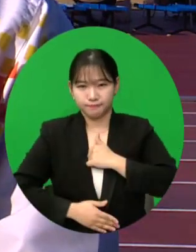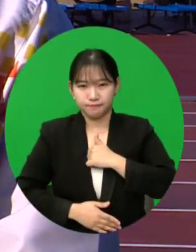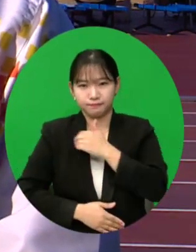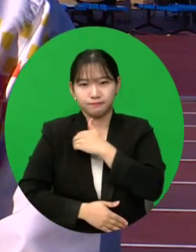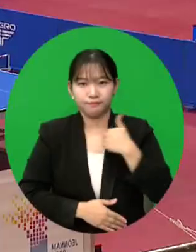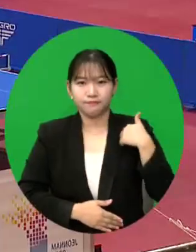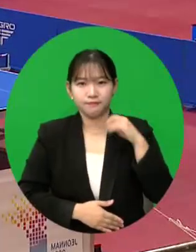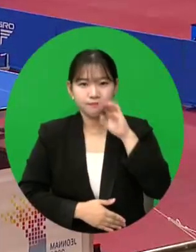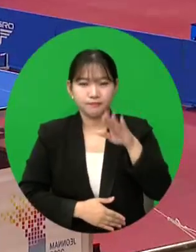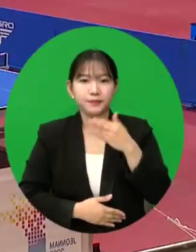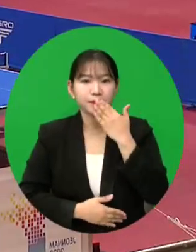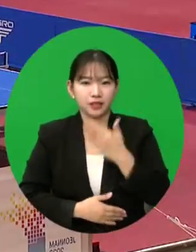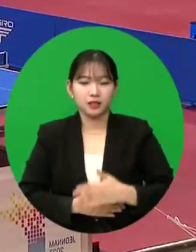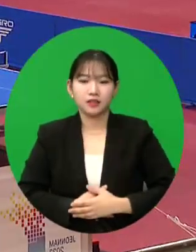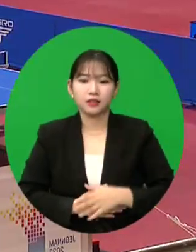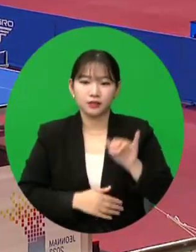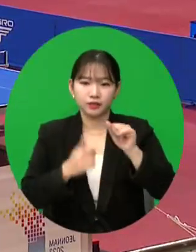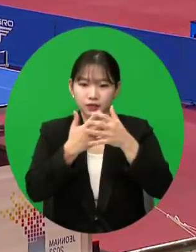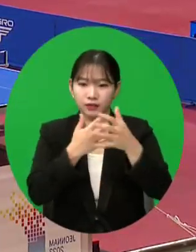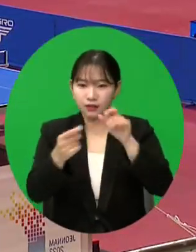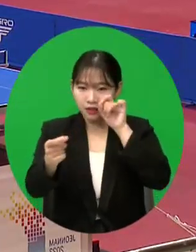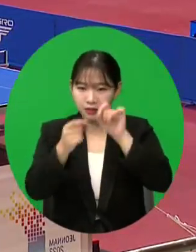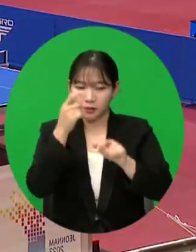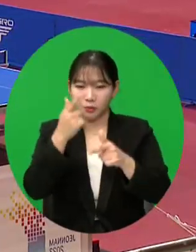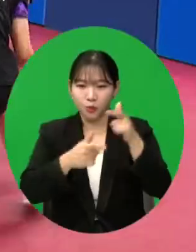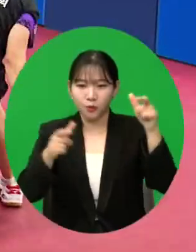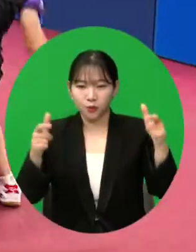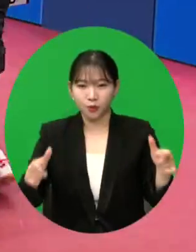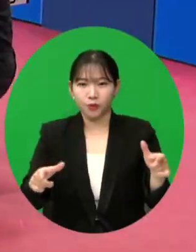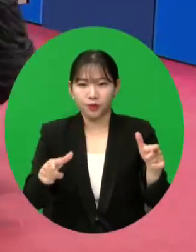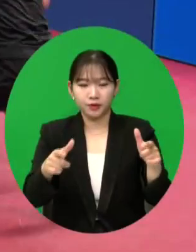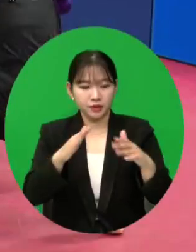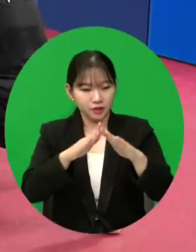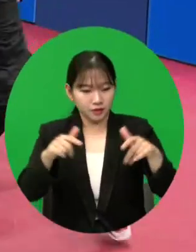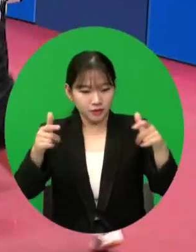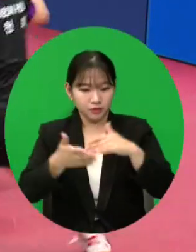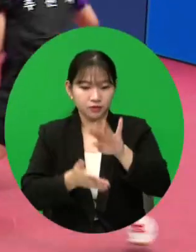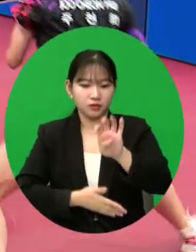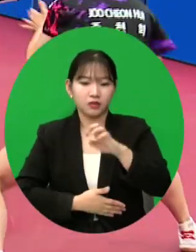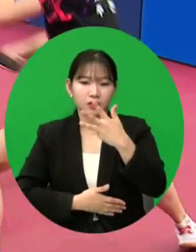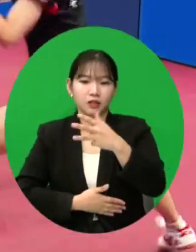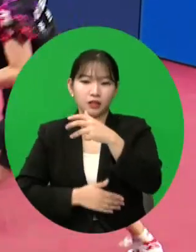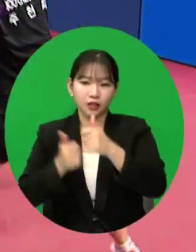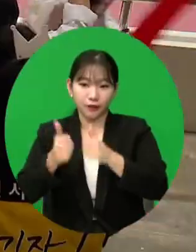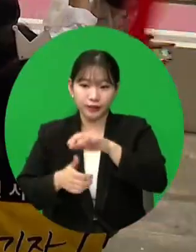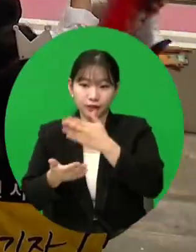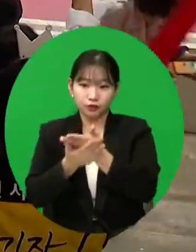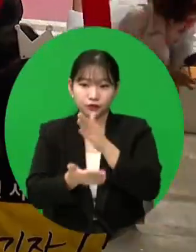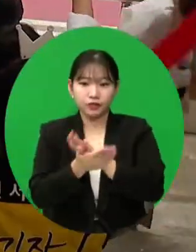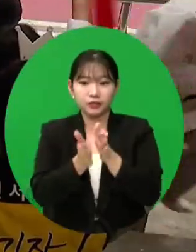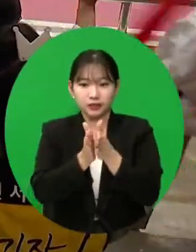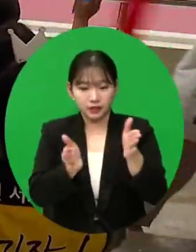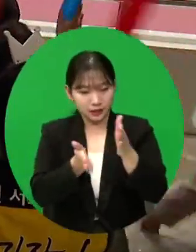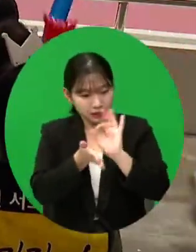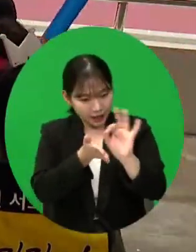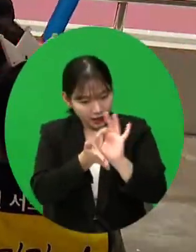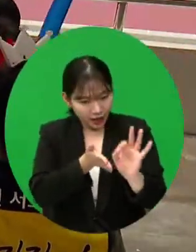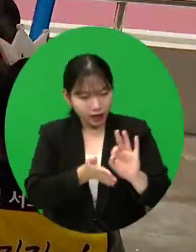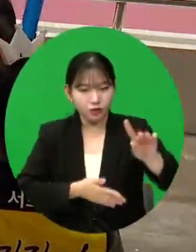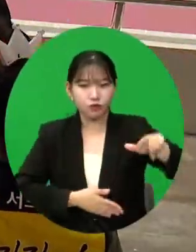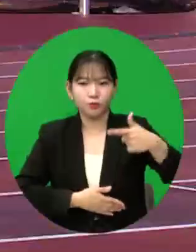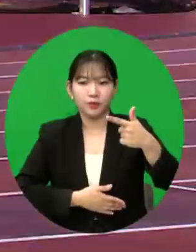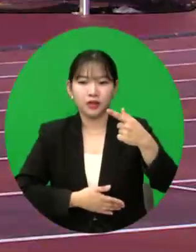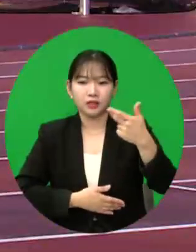있습니다. 전국체전을 앞두고 목포를 비롯한 전남 지역 48개 경기장 개보수에 들어간 예산은 619억